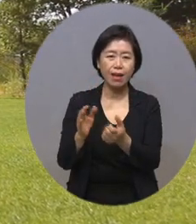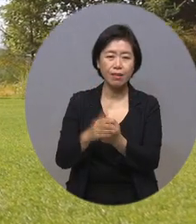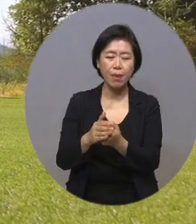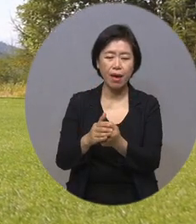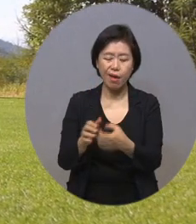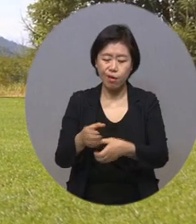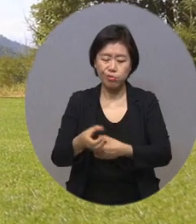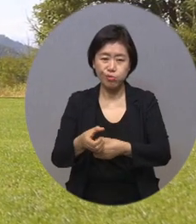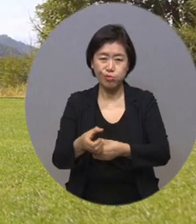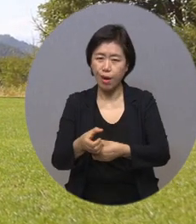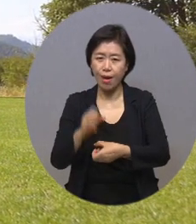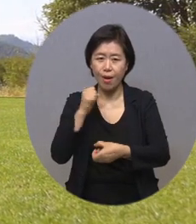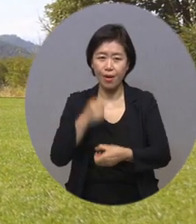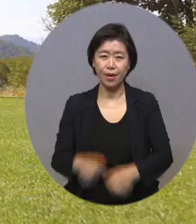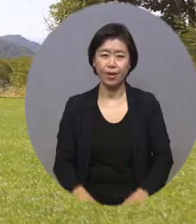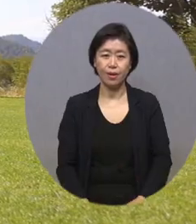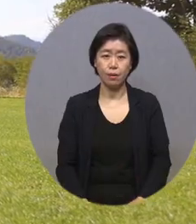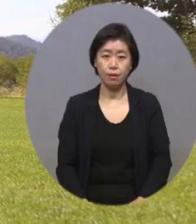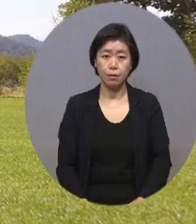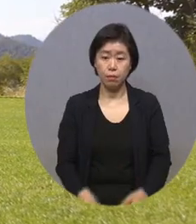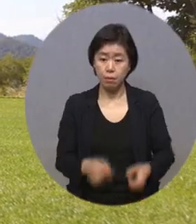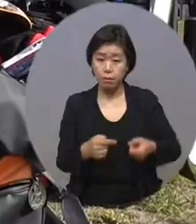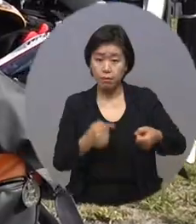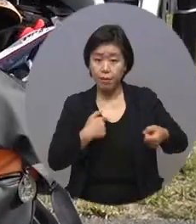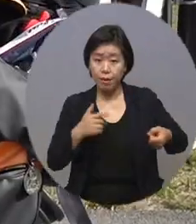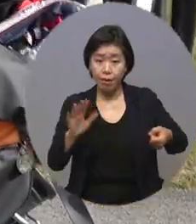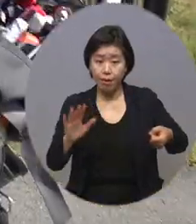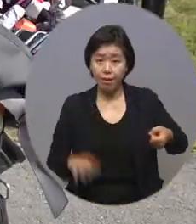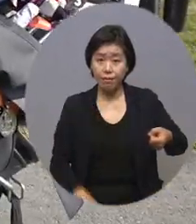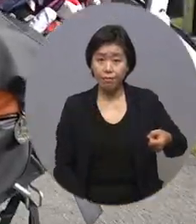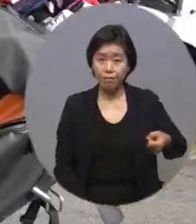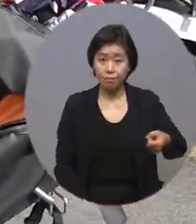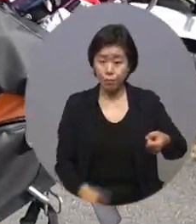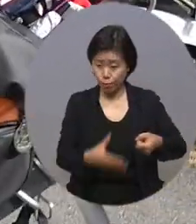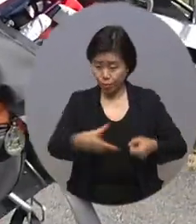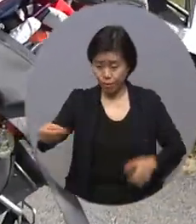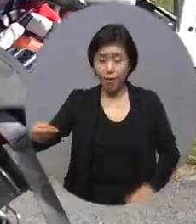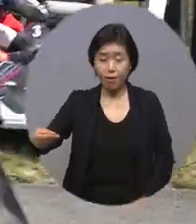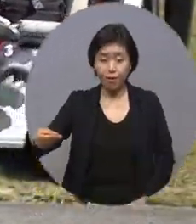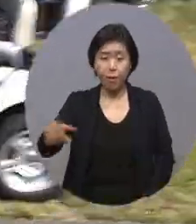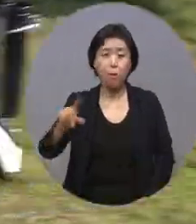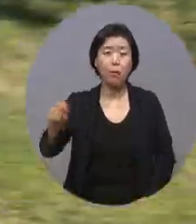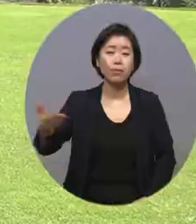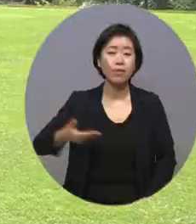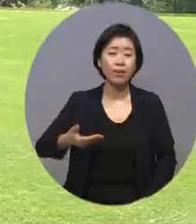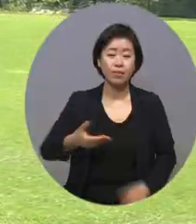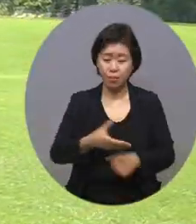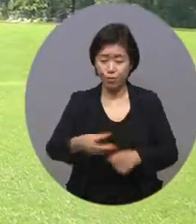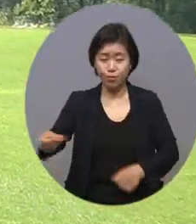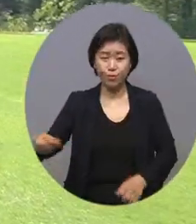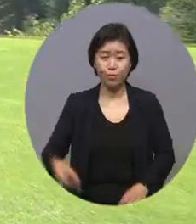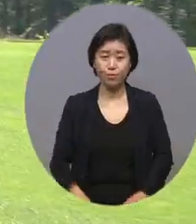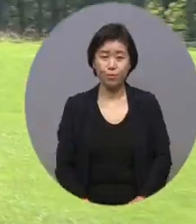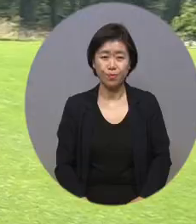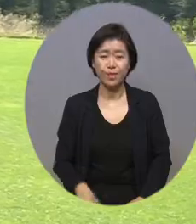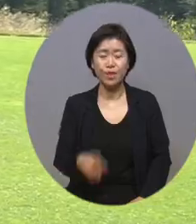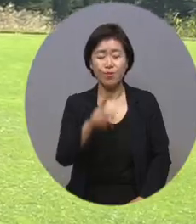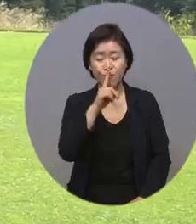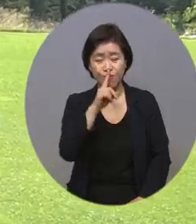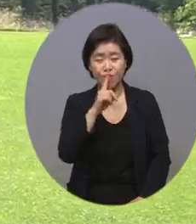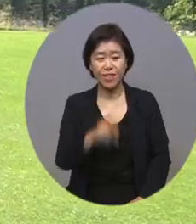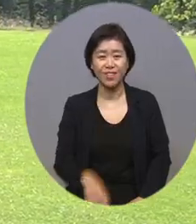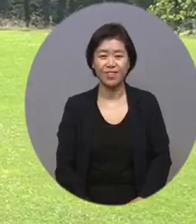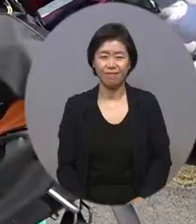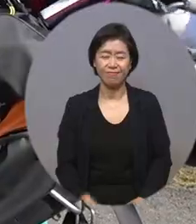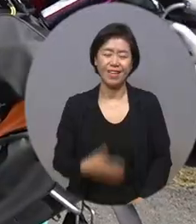돌아. 아우 더워. 아, 내 거 아닌데 이거? 내 거로 차고 빌려줄게. 만 원, 만 원쯤은 빌려줄게. 야, 조용히 해봐. 알겠어,